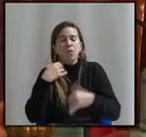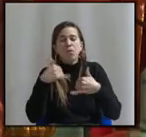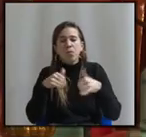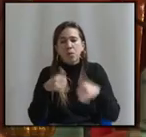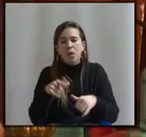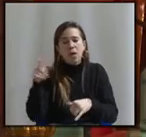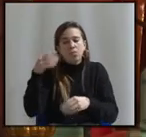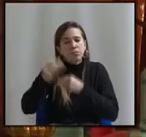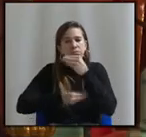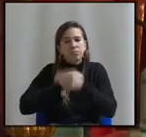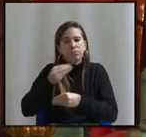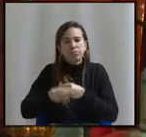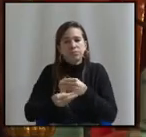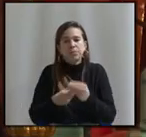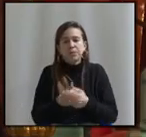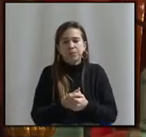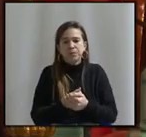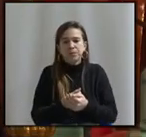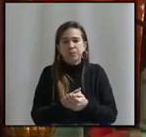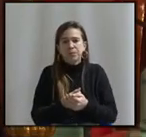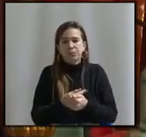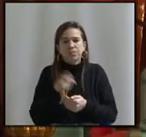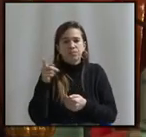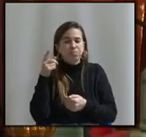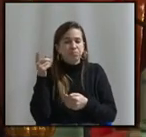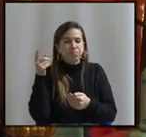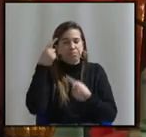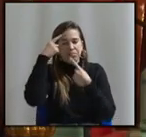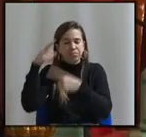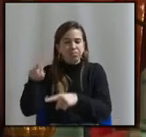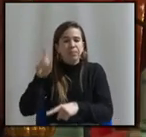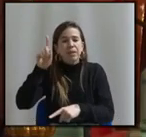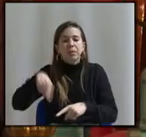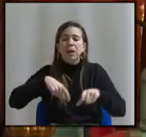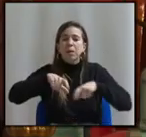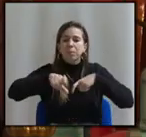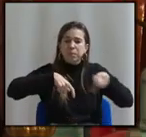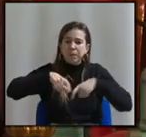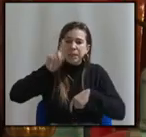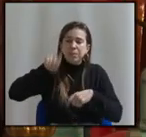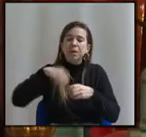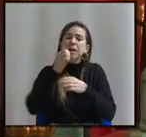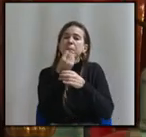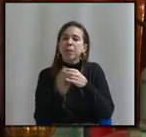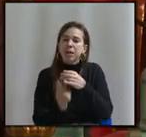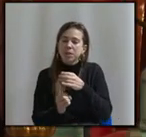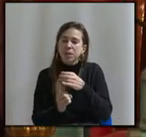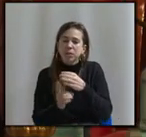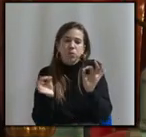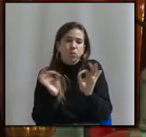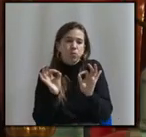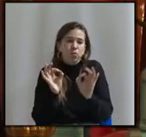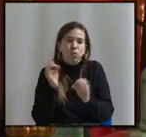el Vic i el Riu Primer, ho fan també el Patí Vic i ho fan el bàsquet i per tant és una activitat